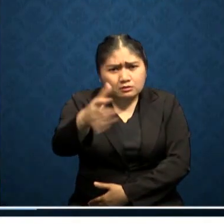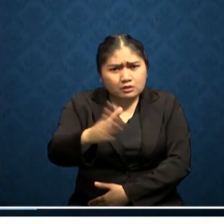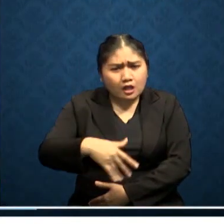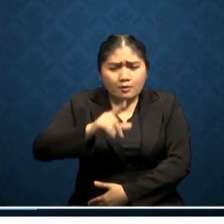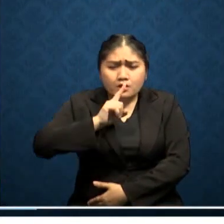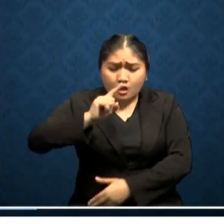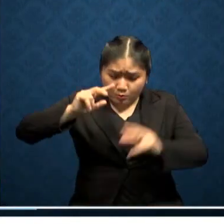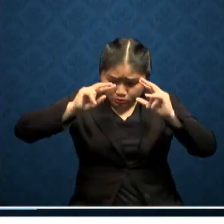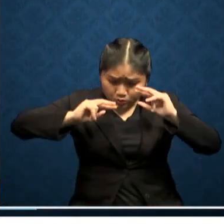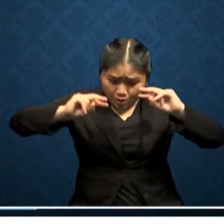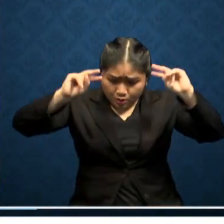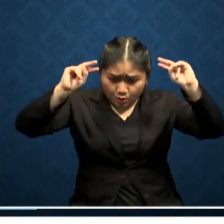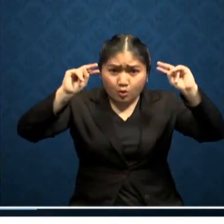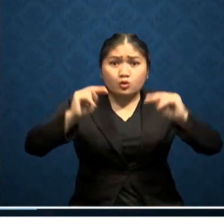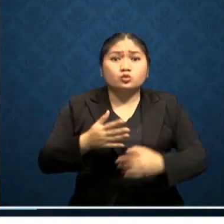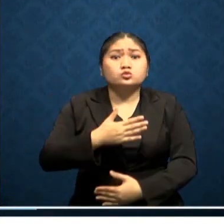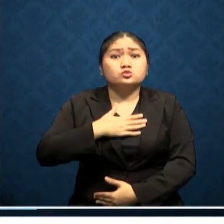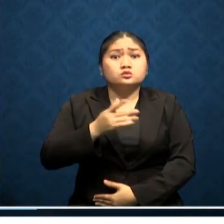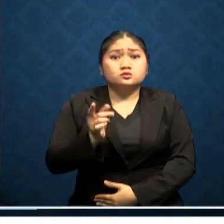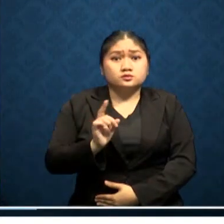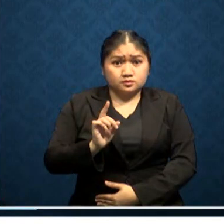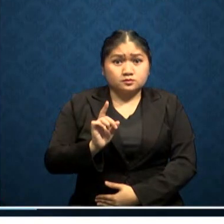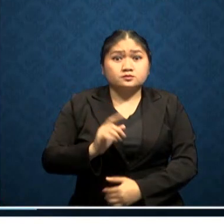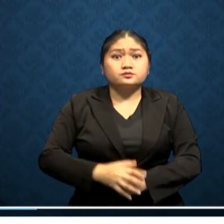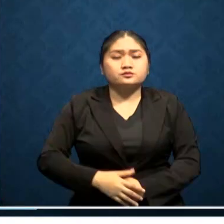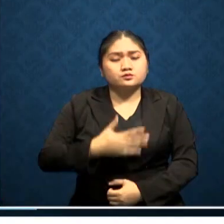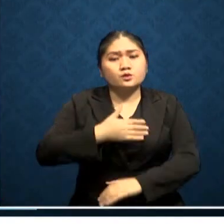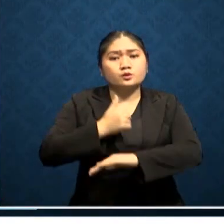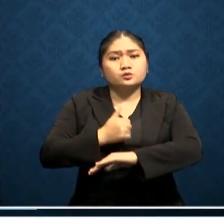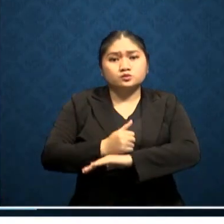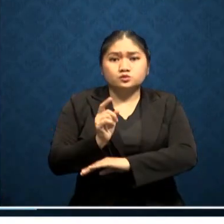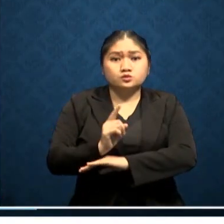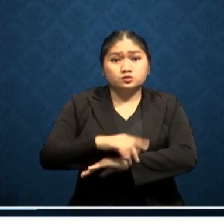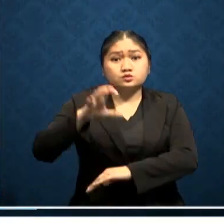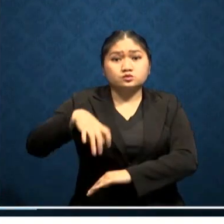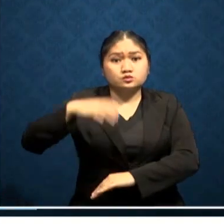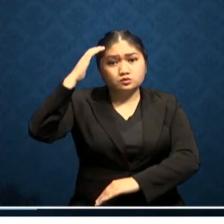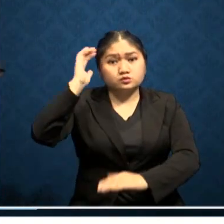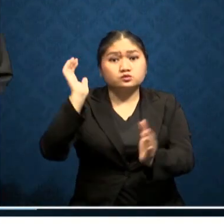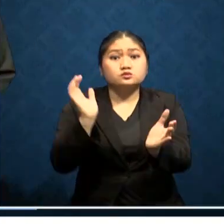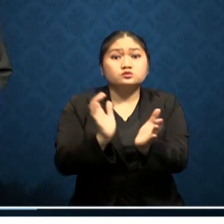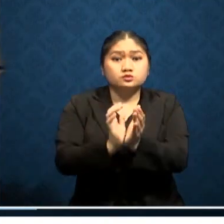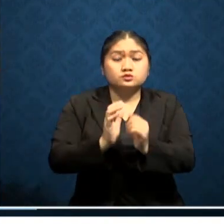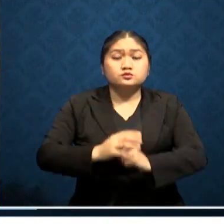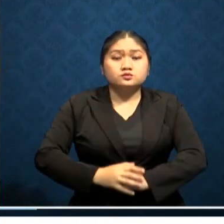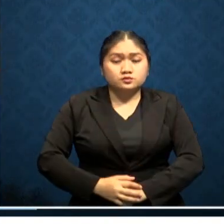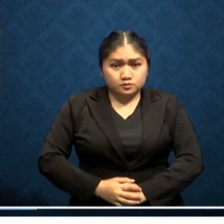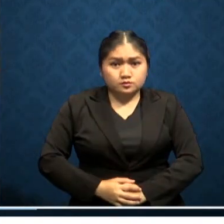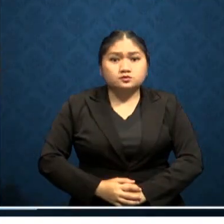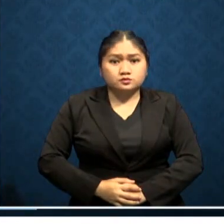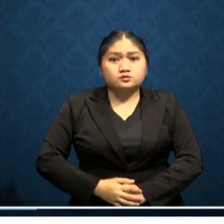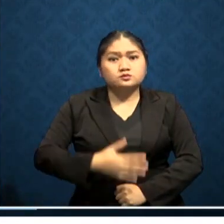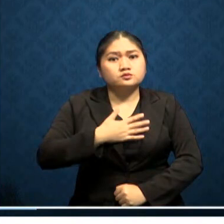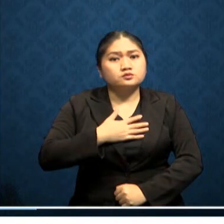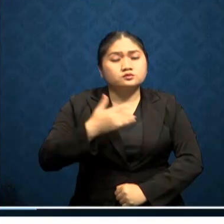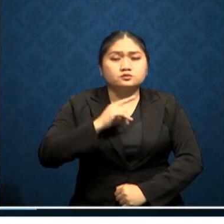รัฐมนตรีนะครับในฐานะที่เอ่อเป็นหัวหน้าเอ่อสำนักงานรวแห่งชาติหัวหน้าตำรวจเ่อสำนักงานตำรวจแห่งชาตินะ